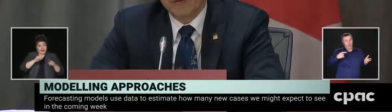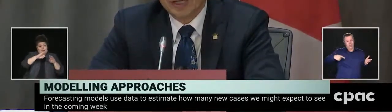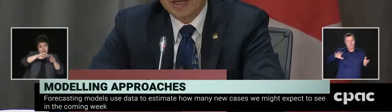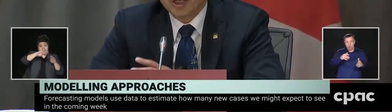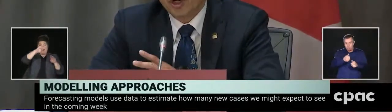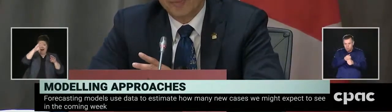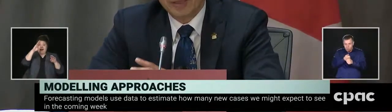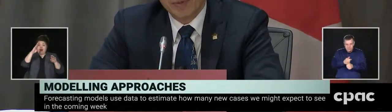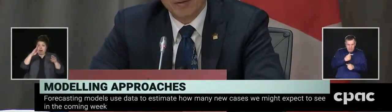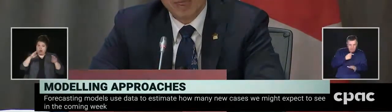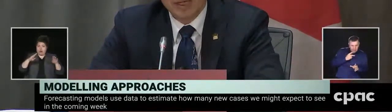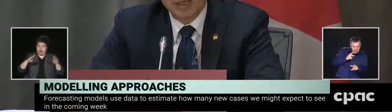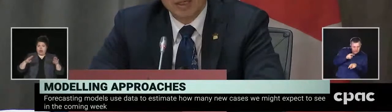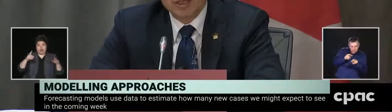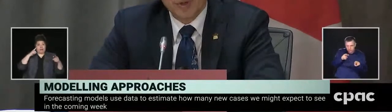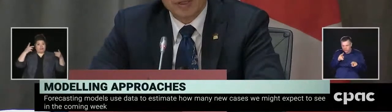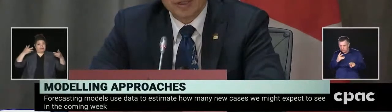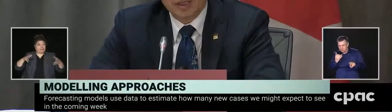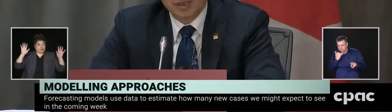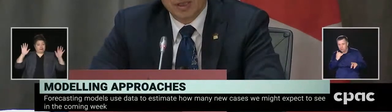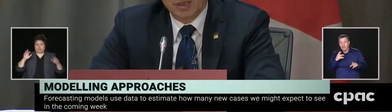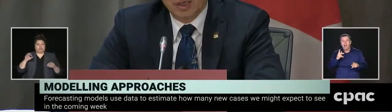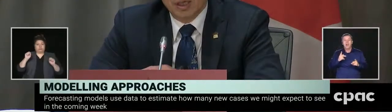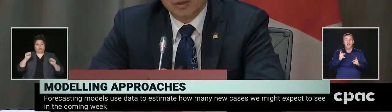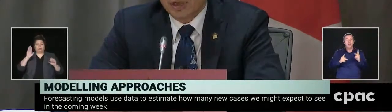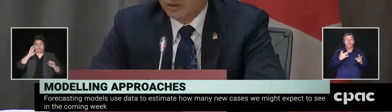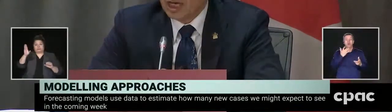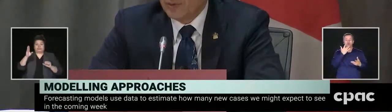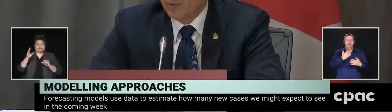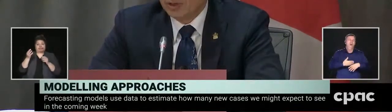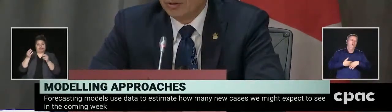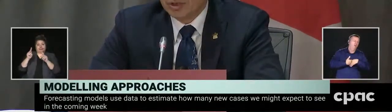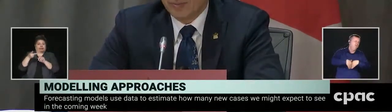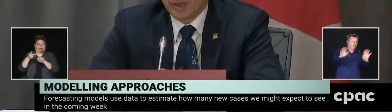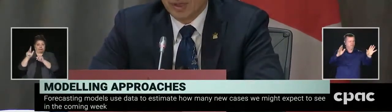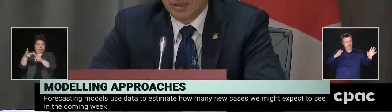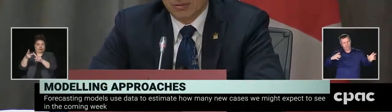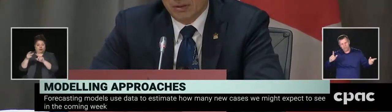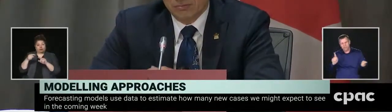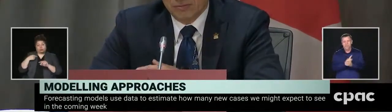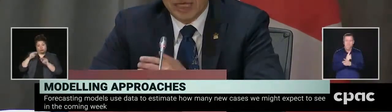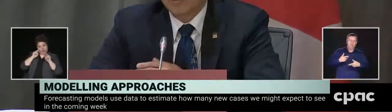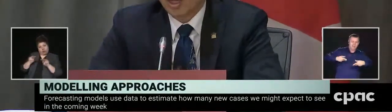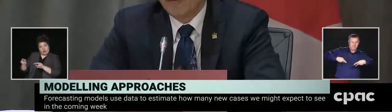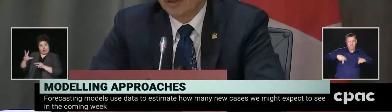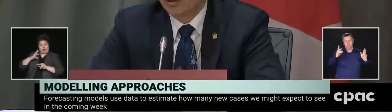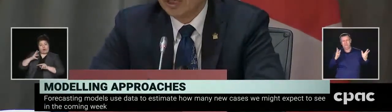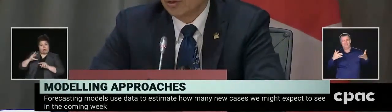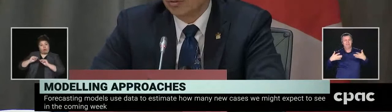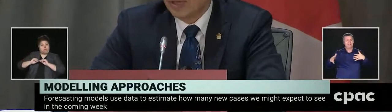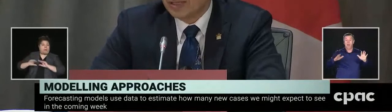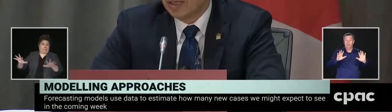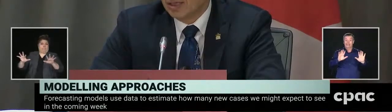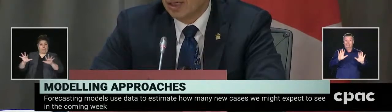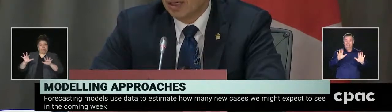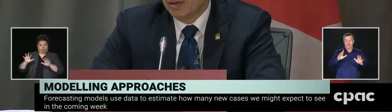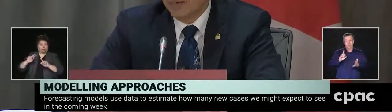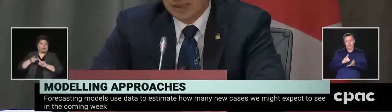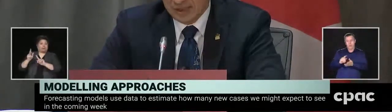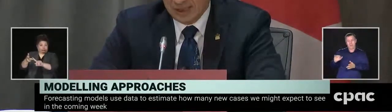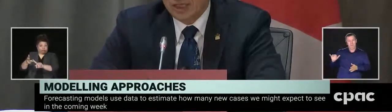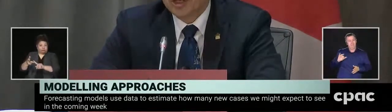sûr que tout le monde va lâcher complètement, mais je pense que Dr. Tam et moi, nous sommes d'accord avec tous les autres